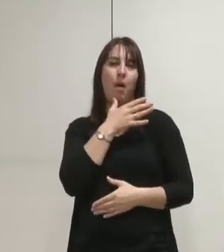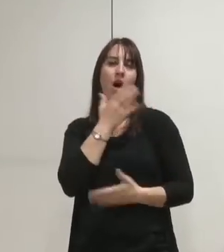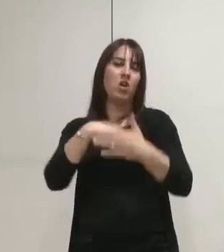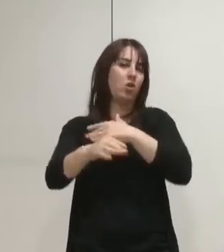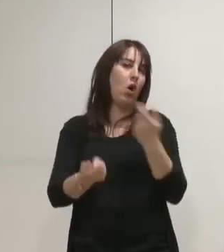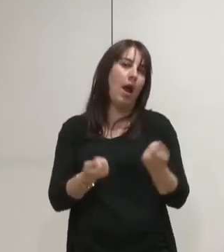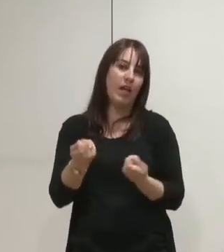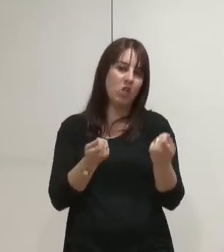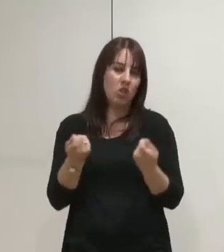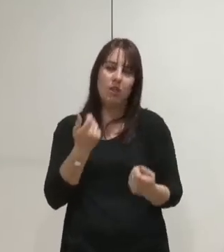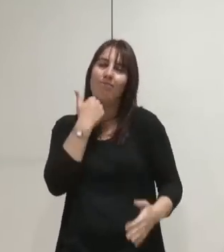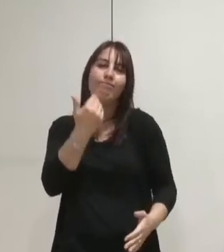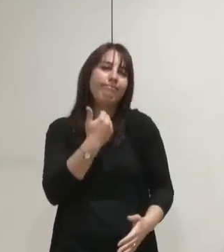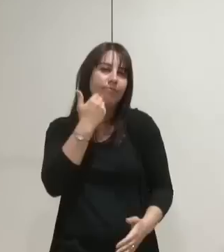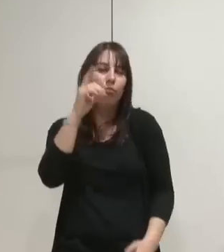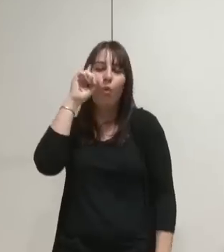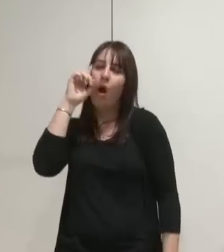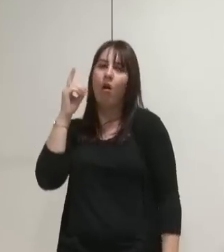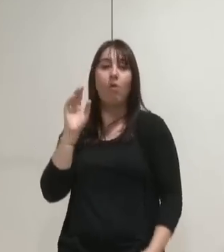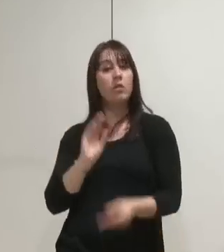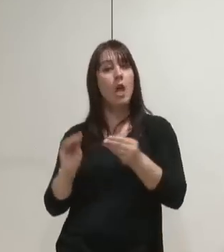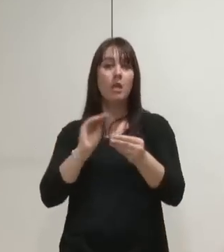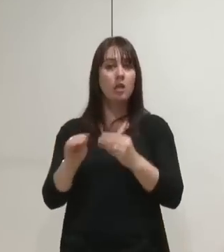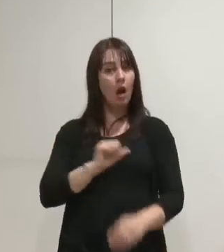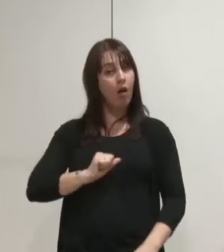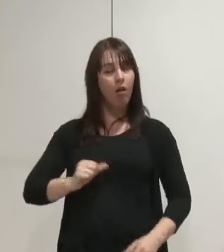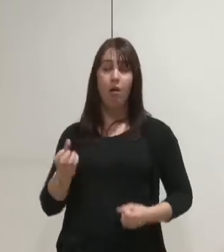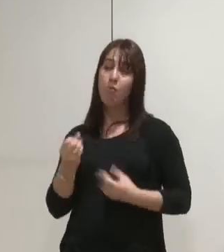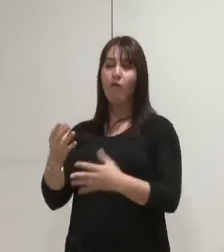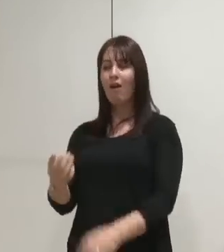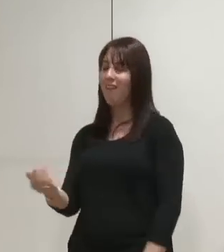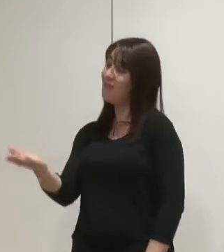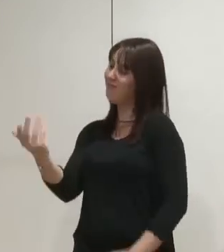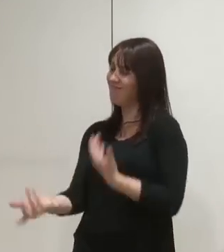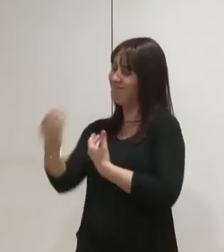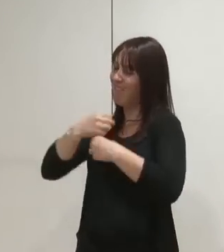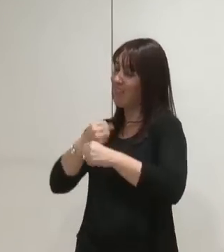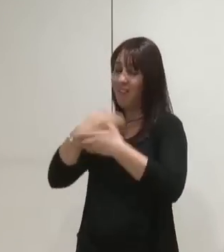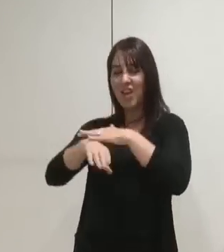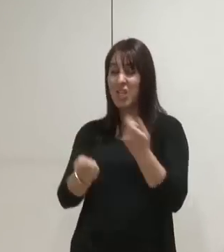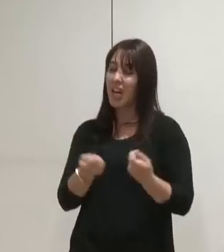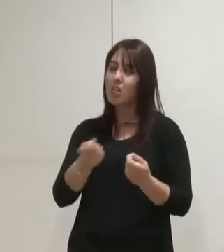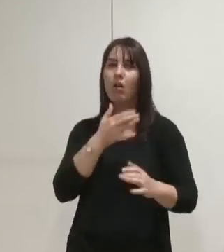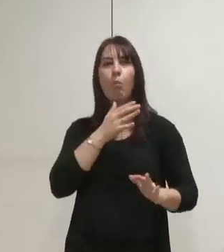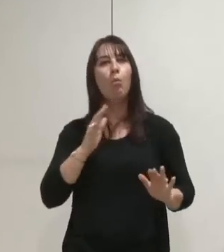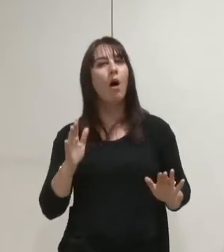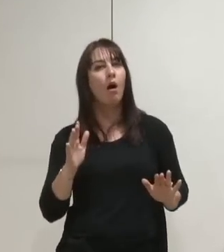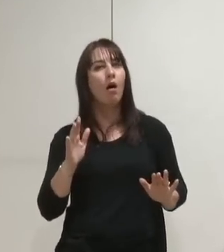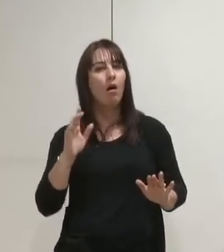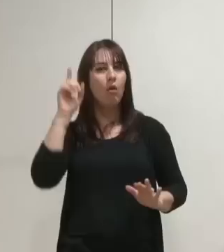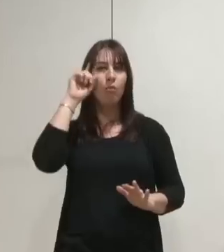vrai que c'est c'est leur faire un jure que de leur proposer cela alors qu'il y a un écart de régime